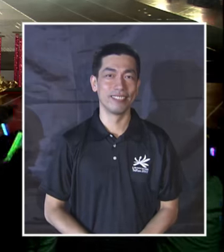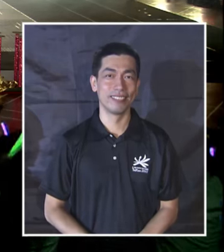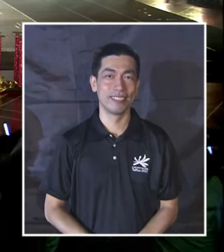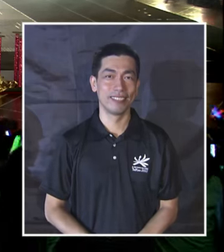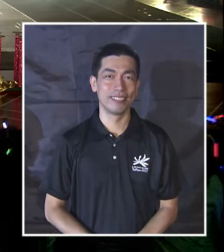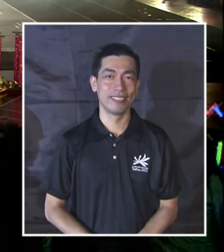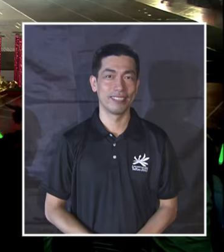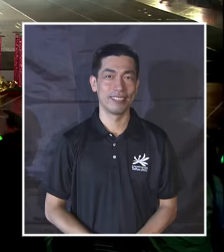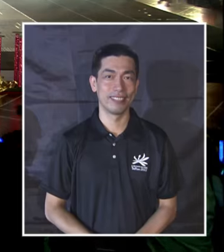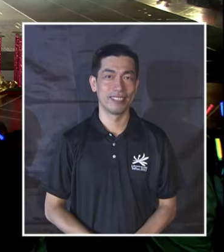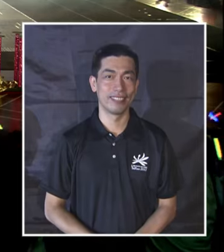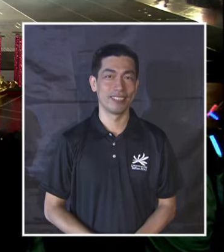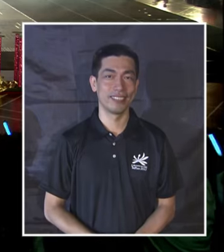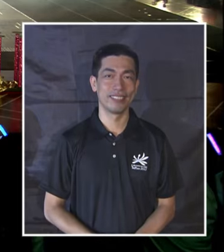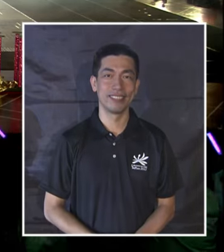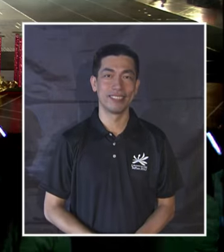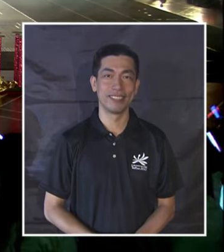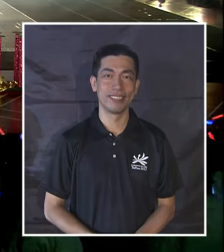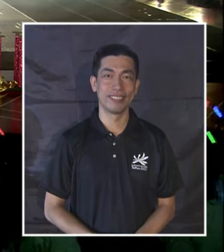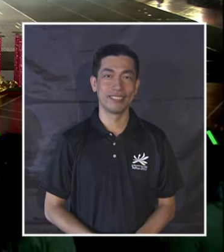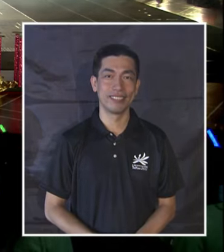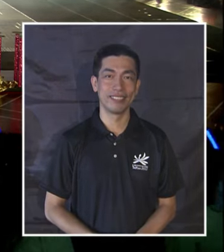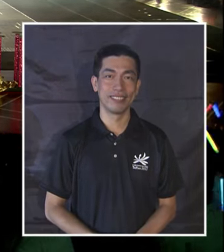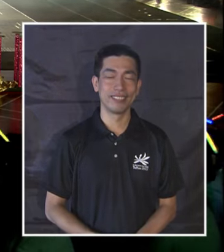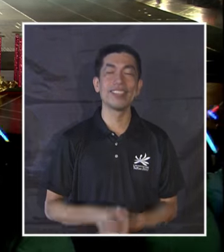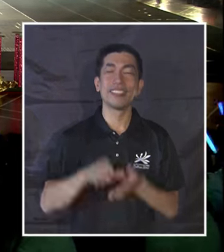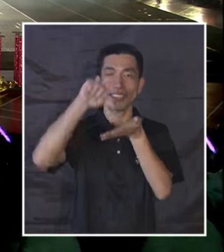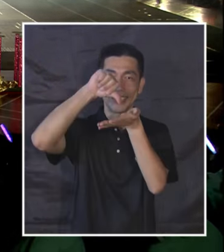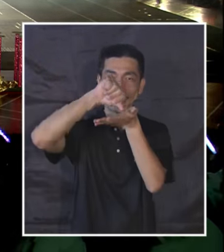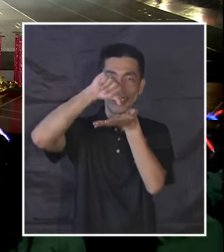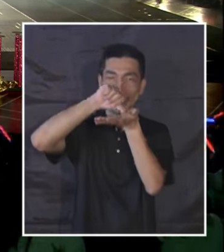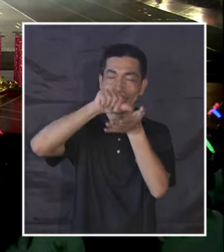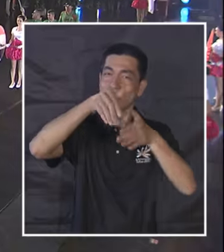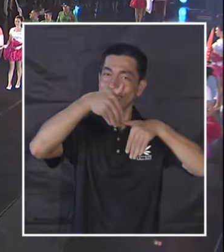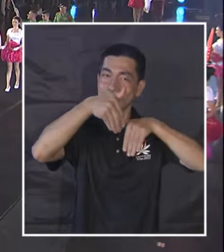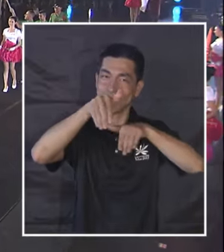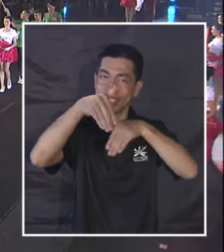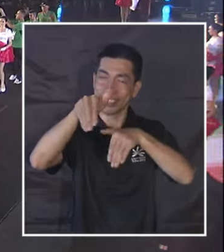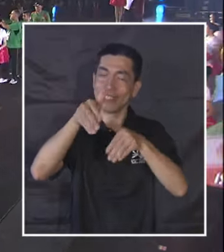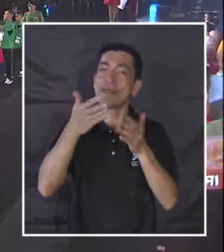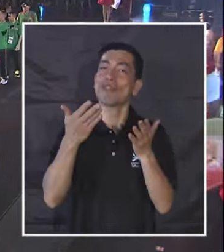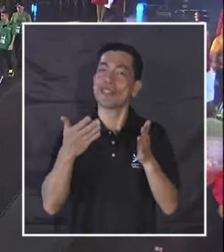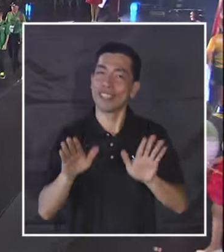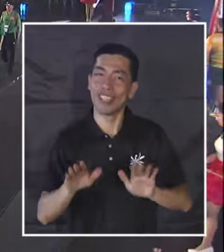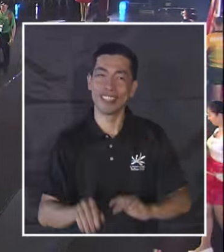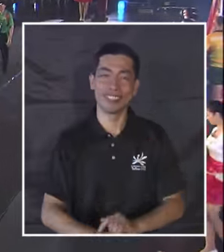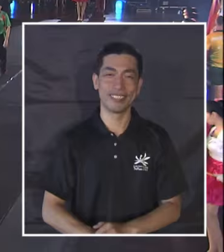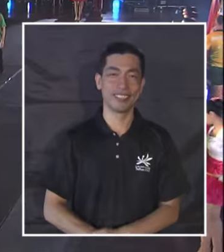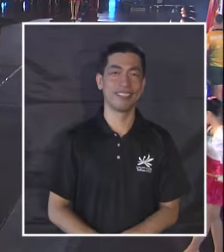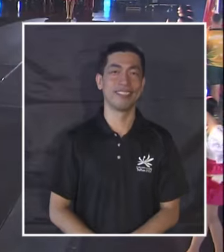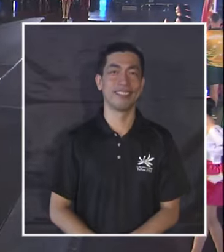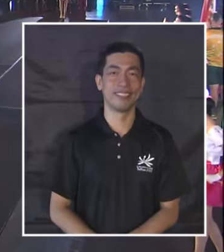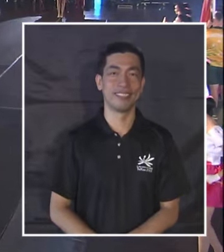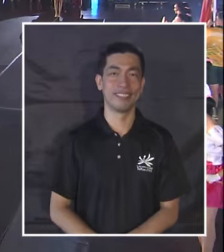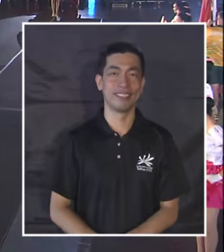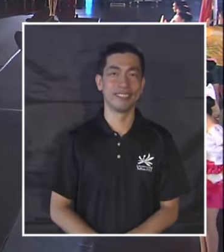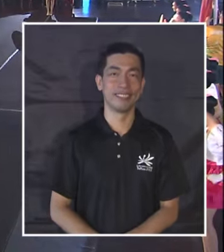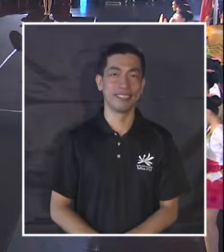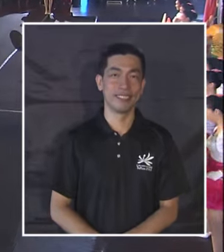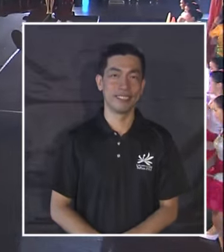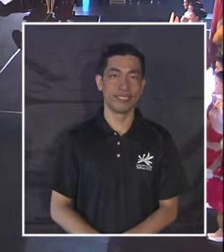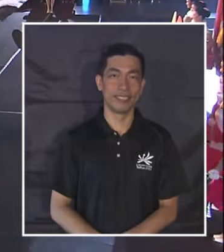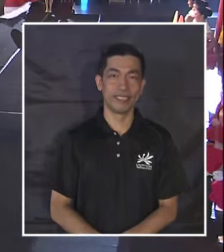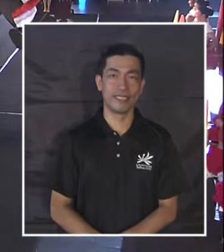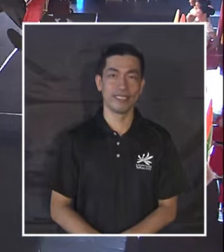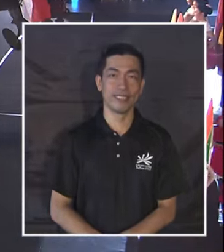现在跨过我们舞台前的是伊朗队，总共有161位选手参赛， Good